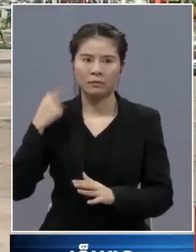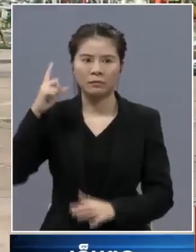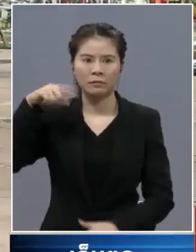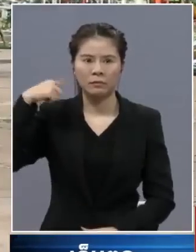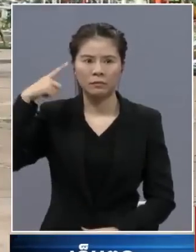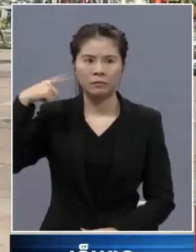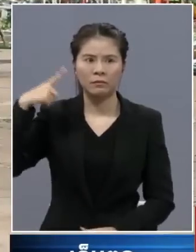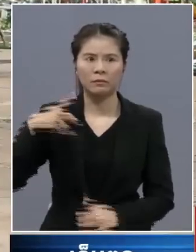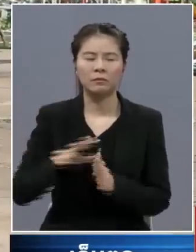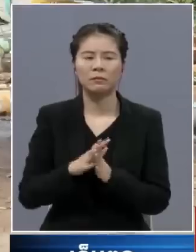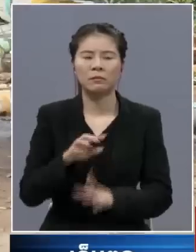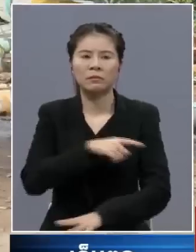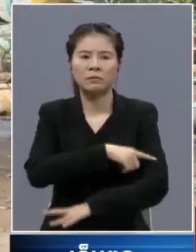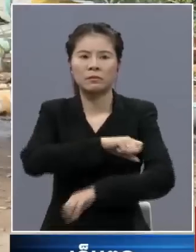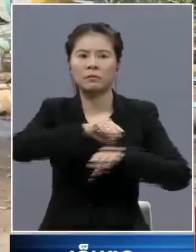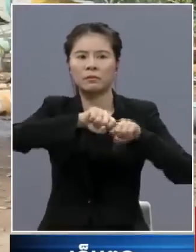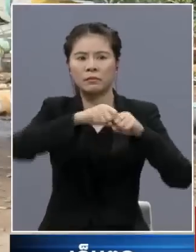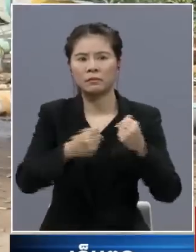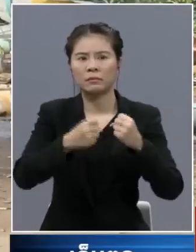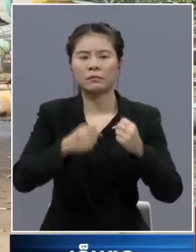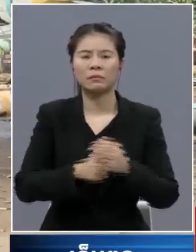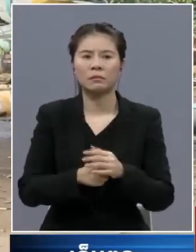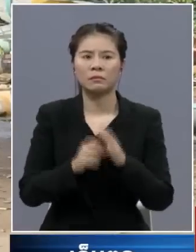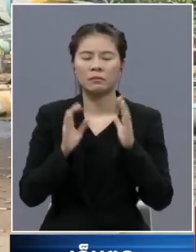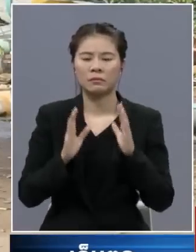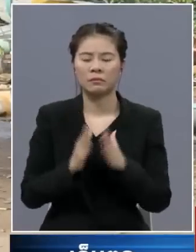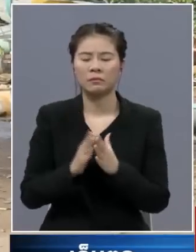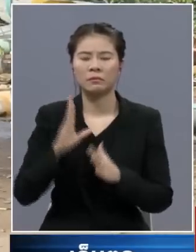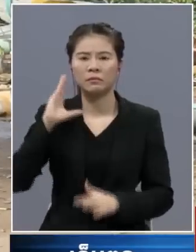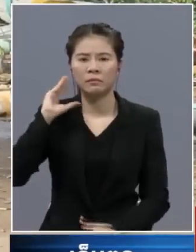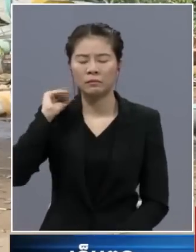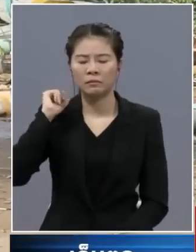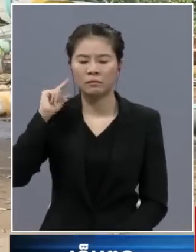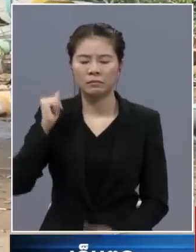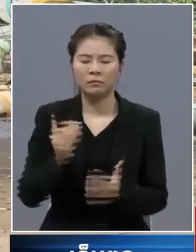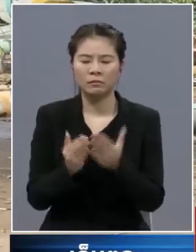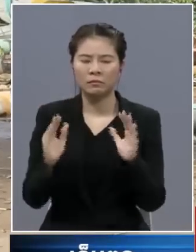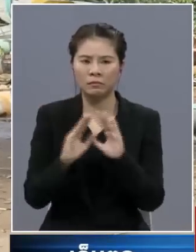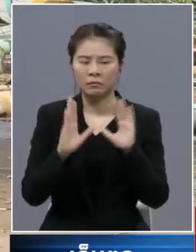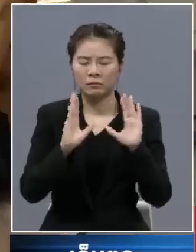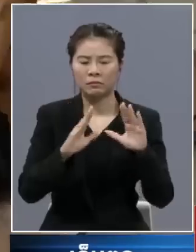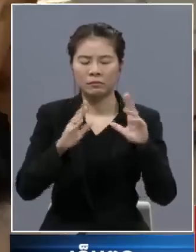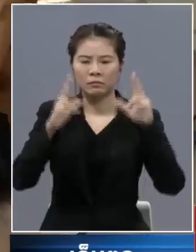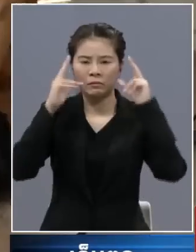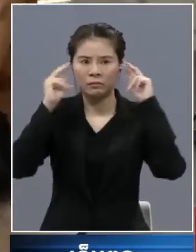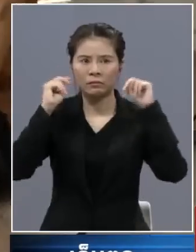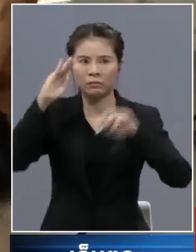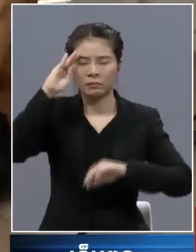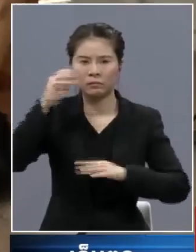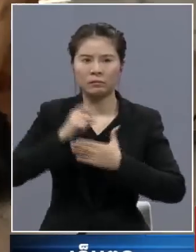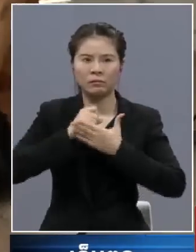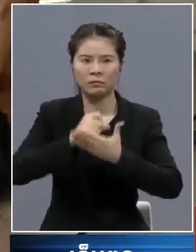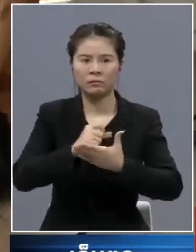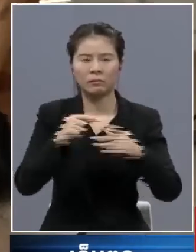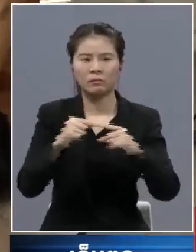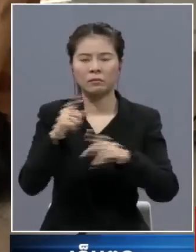ครับแขนหักทั้ง2ข้างซึ่งผู้ปกครองหรือว่าชาวบ้านที่นี่ก็ฝากข้อความถึงนายกรัฐมนตรีนะครับให้ช่วย